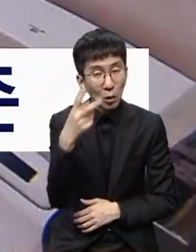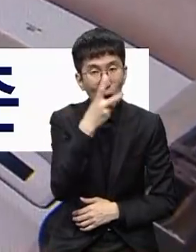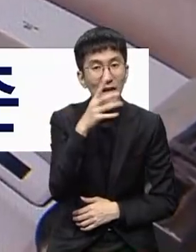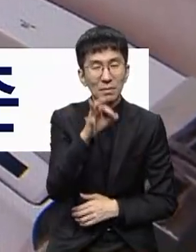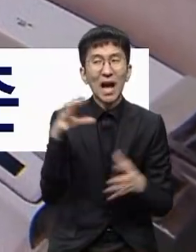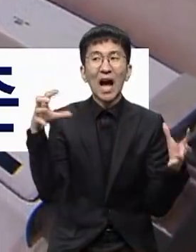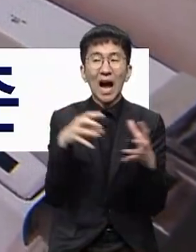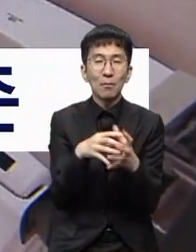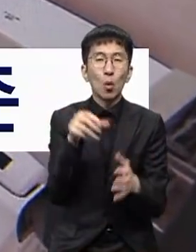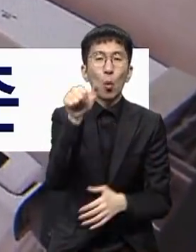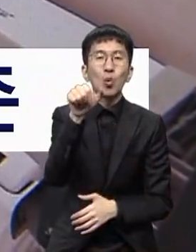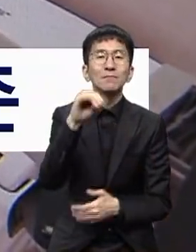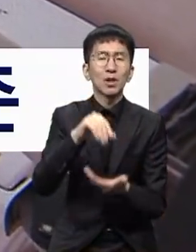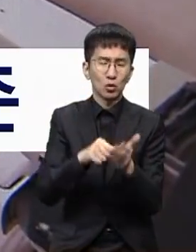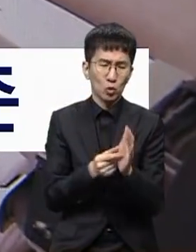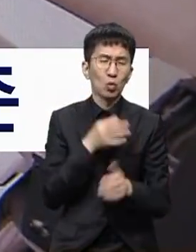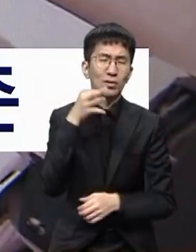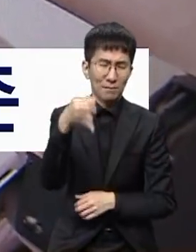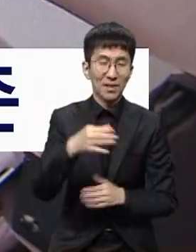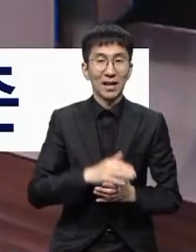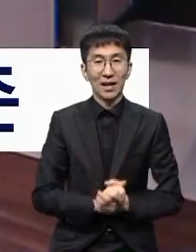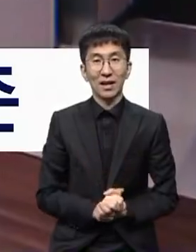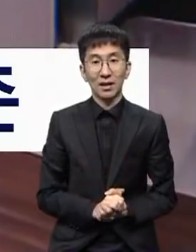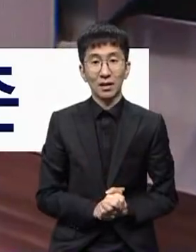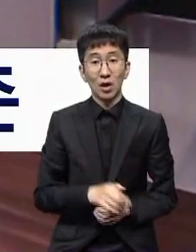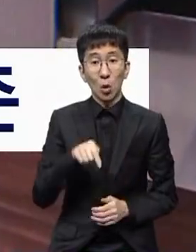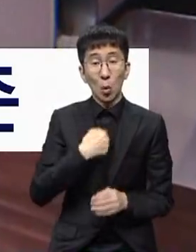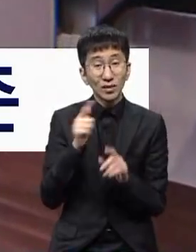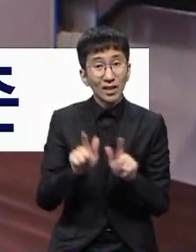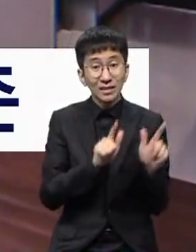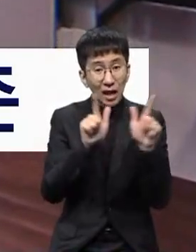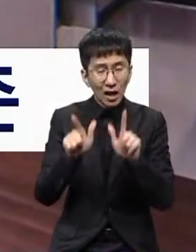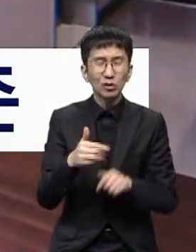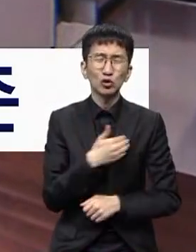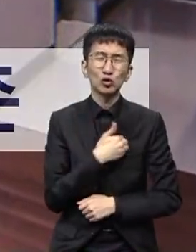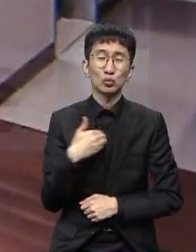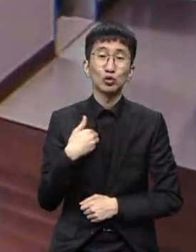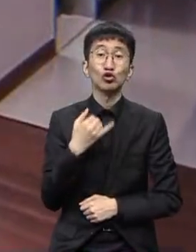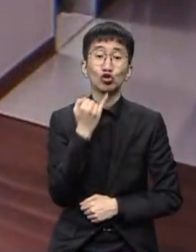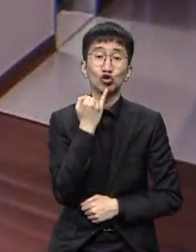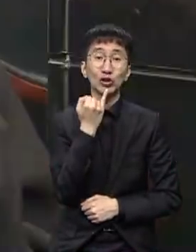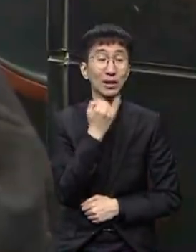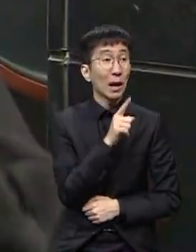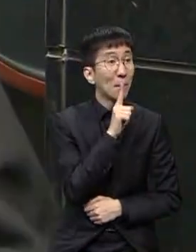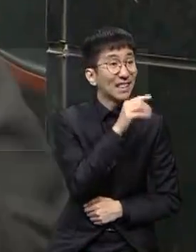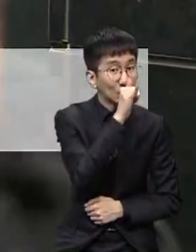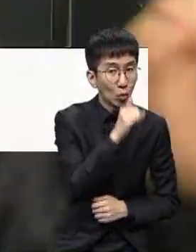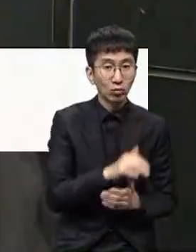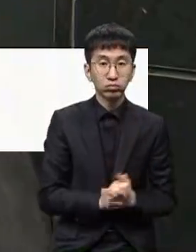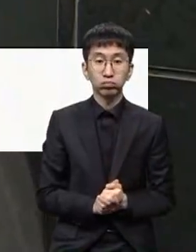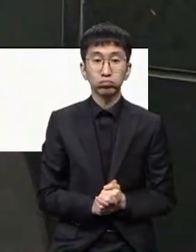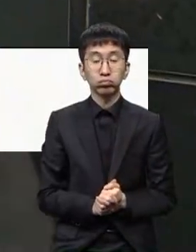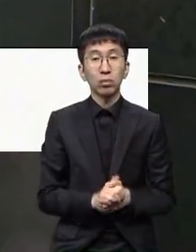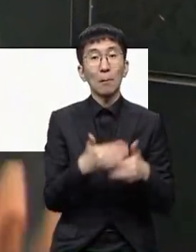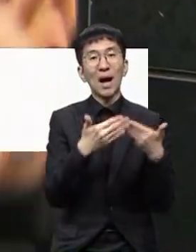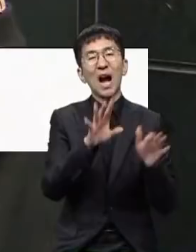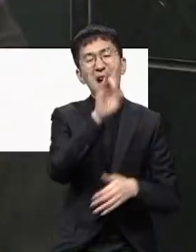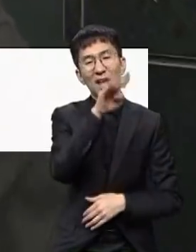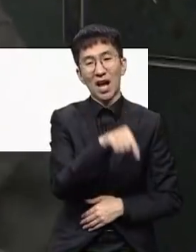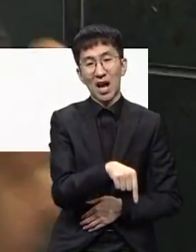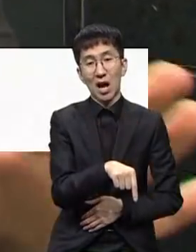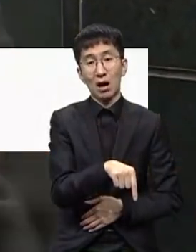월 50만 원 정도 나온다고 합니다. 혼자 살기엔 부족함이 없다는 반응이 있고 방 그냥 하나